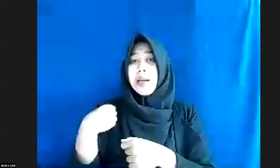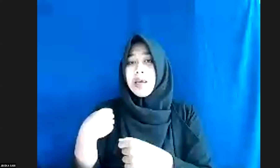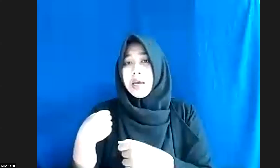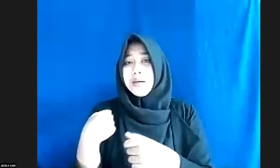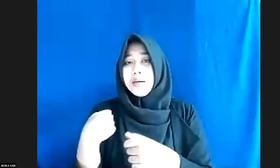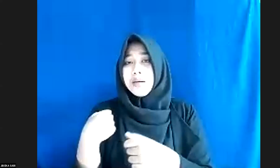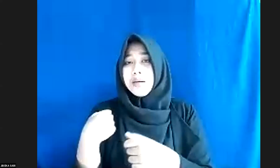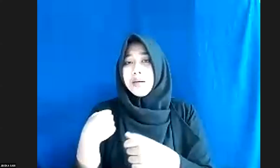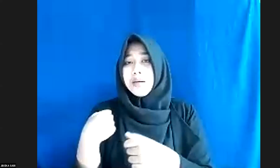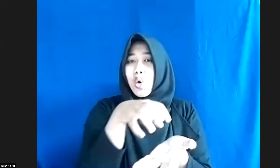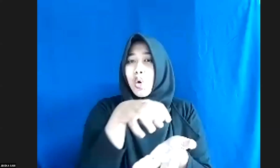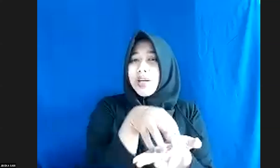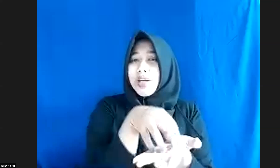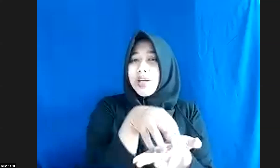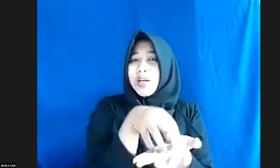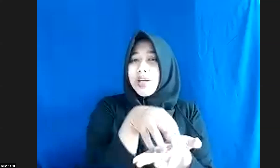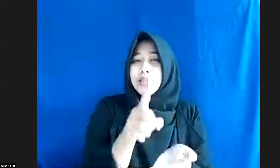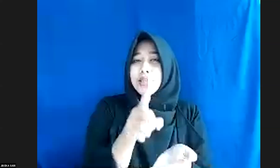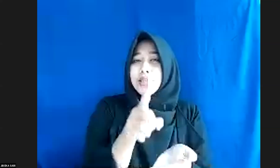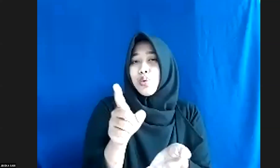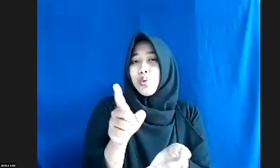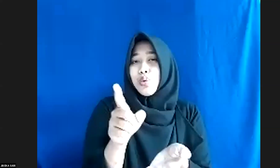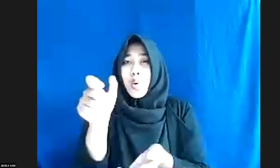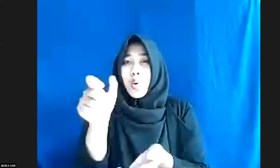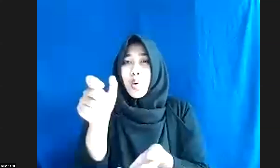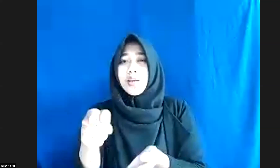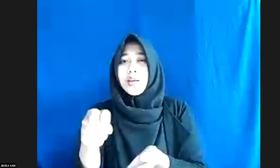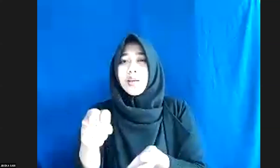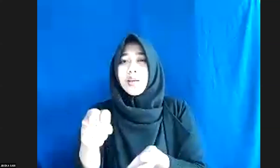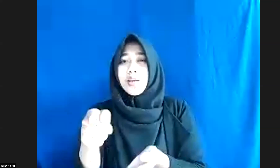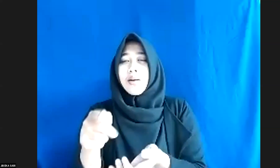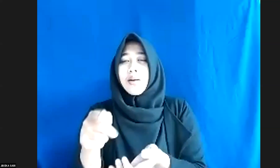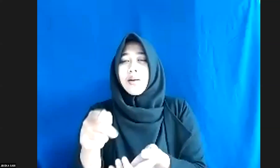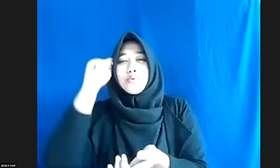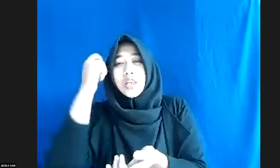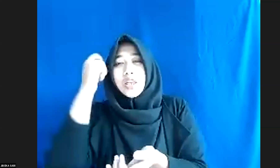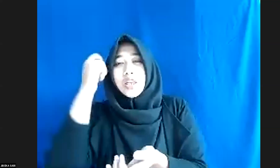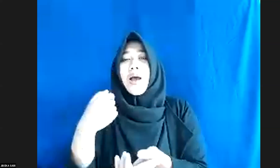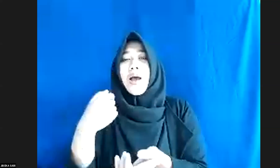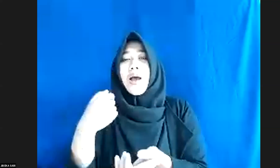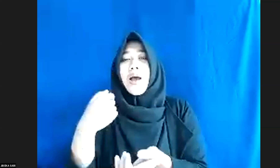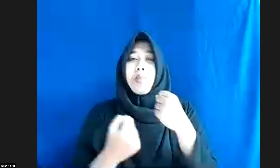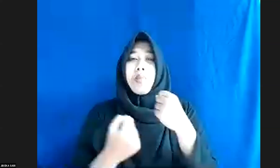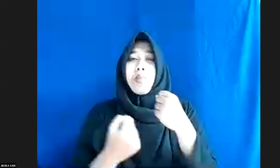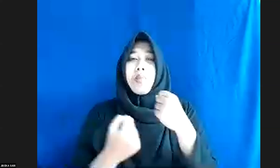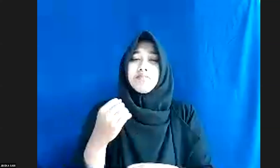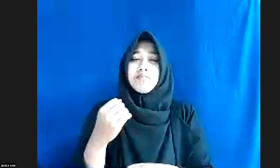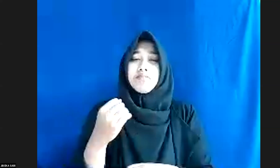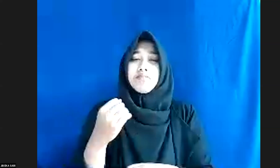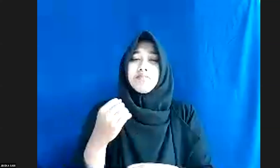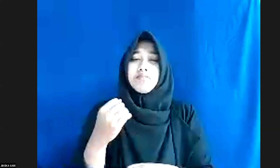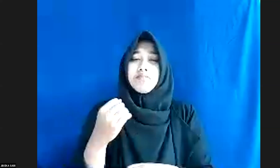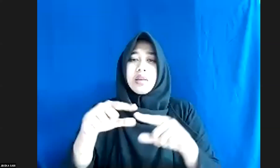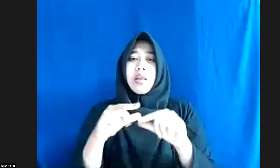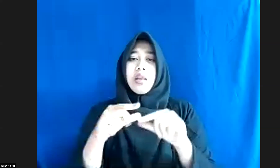1-2 orang, ini masih akan sangat sulit. Ada upaya untuk bertahan terus-menerus. Nah, poinnya apa? Supaya kita kembali